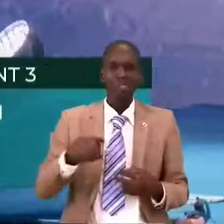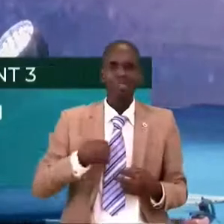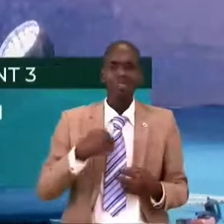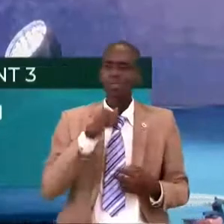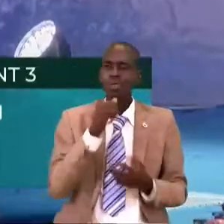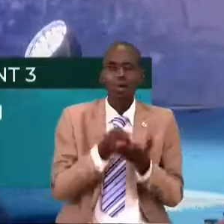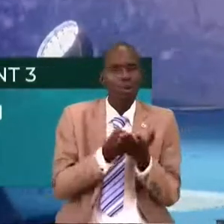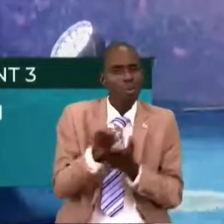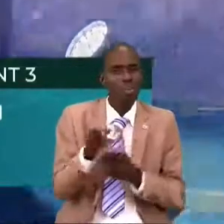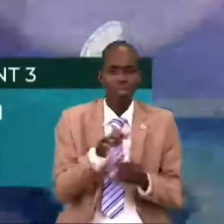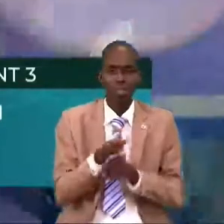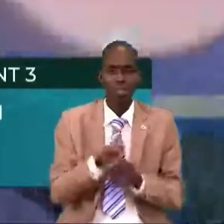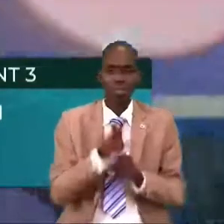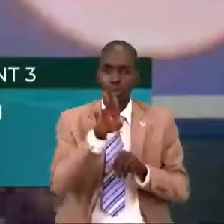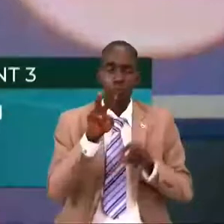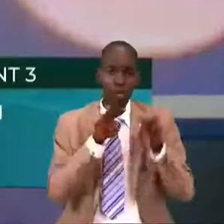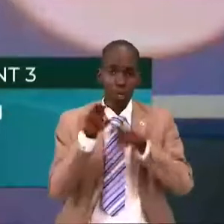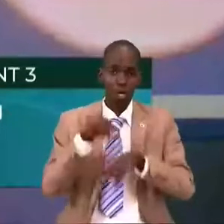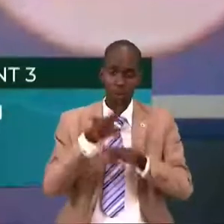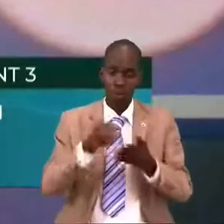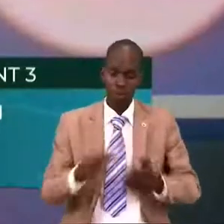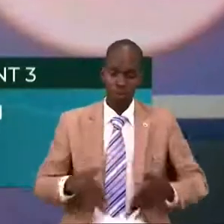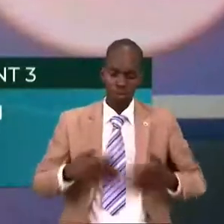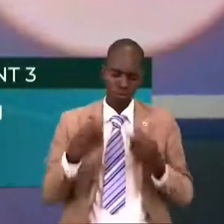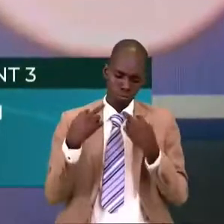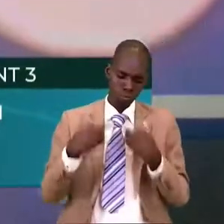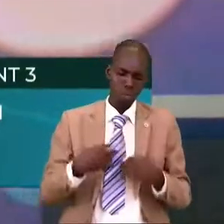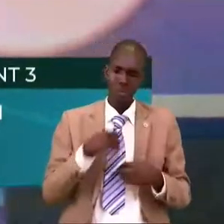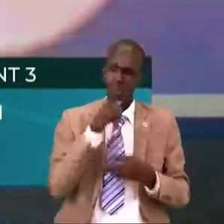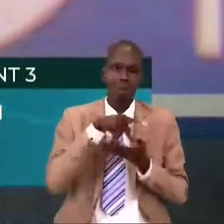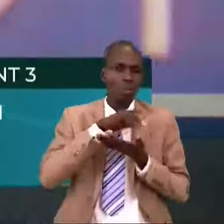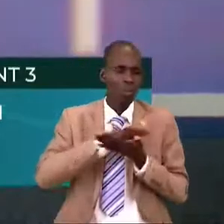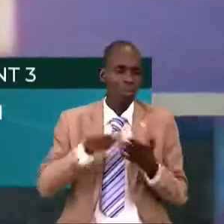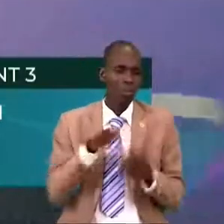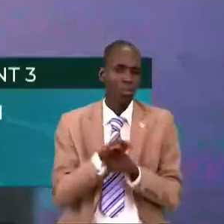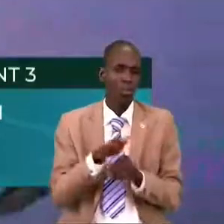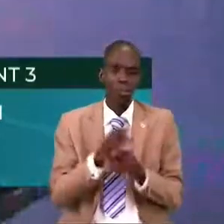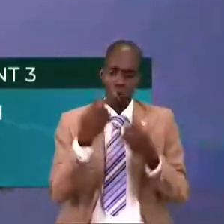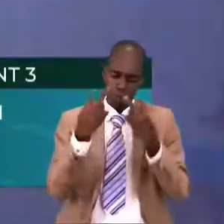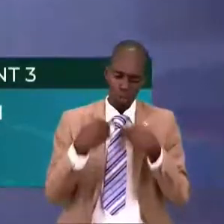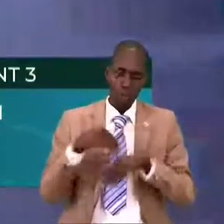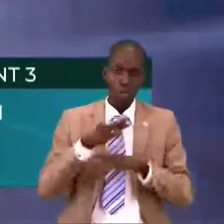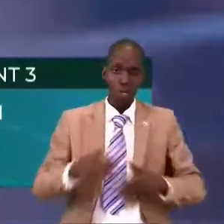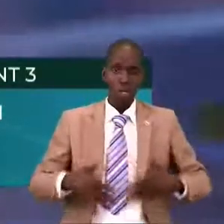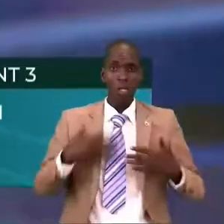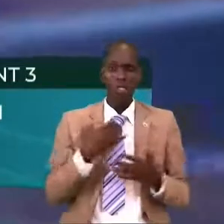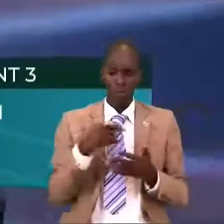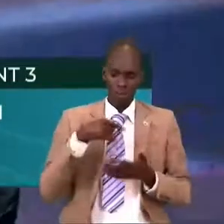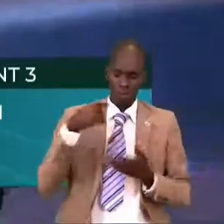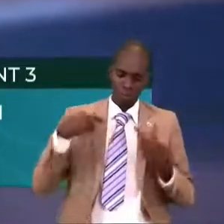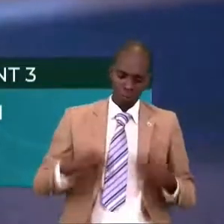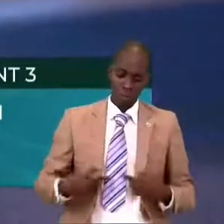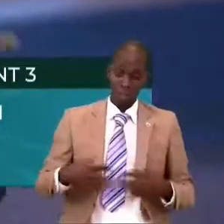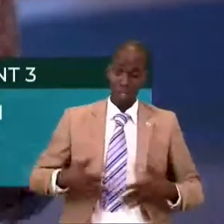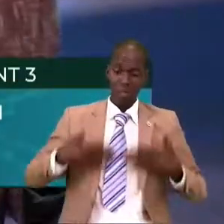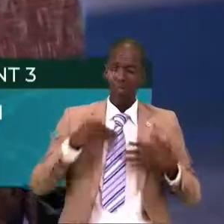vie. Ceci n'est pas assez céleste. Et tout ce que j'essaie de faire par ma justice personnelle, la